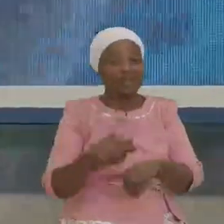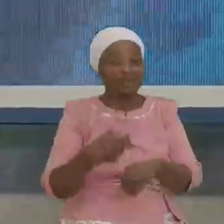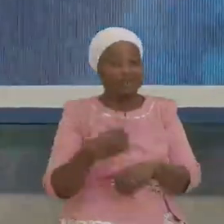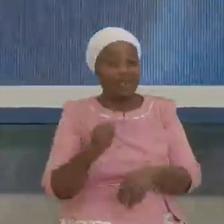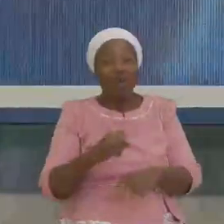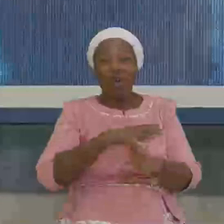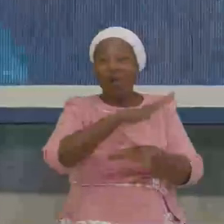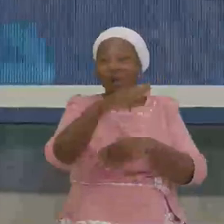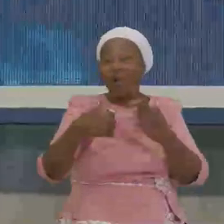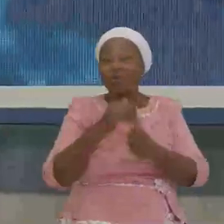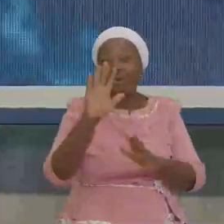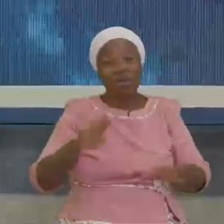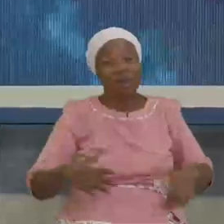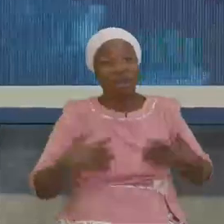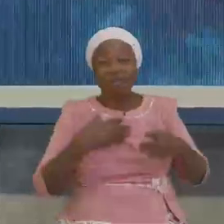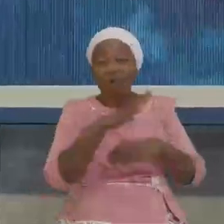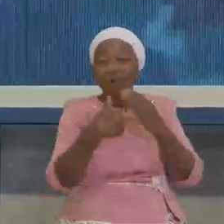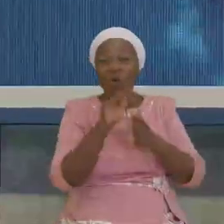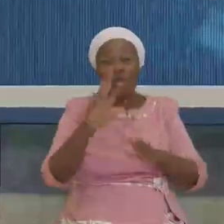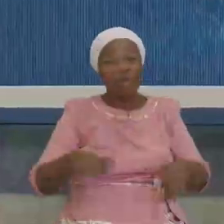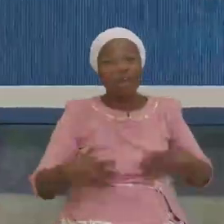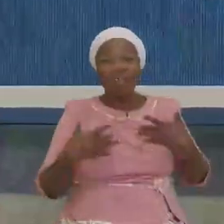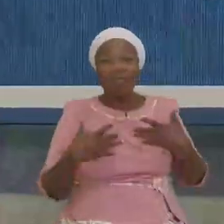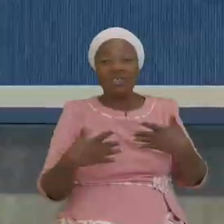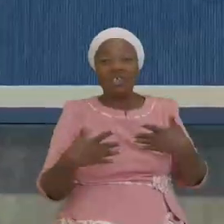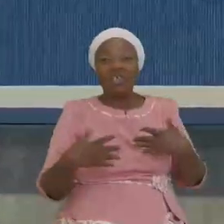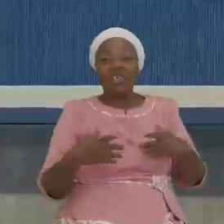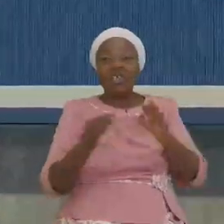pas seulement les difficultés de ce soir,